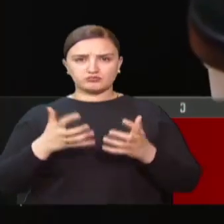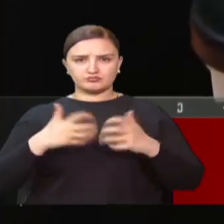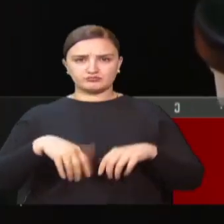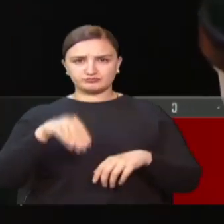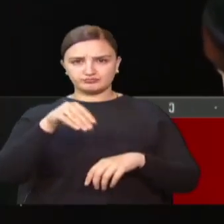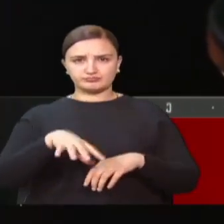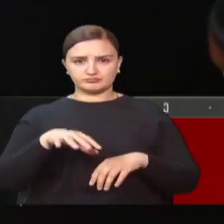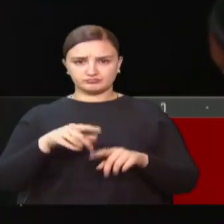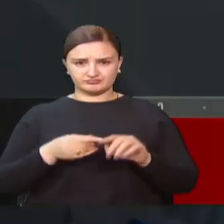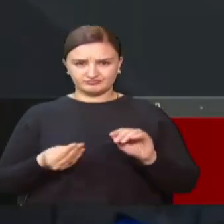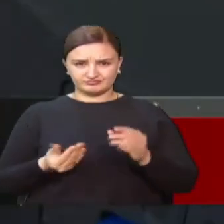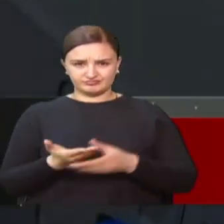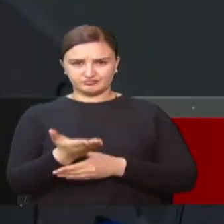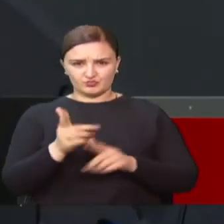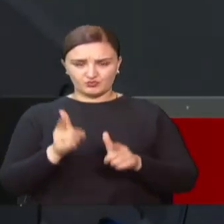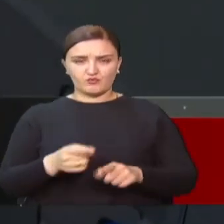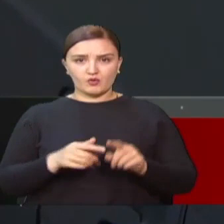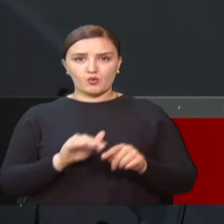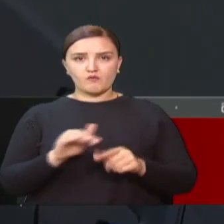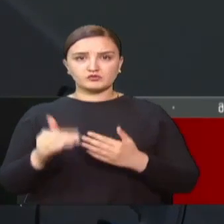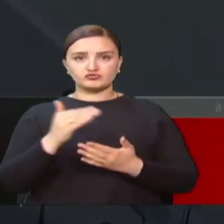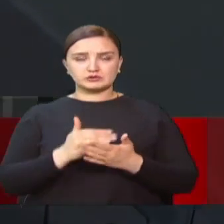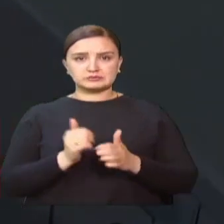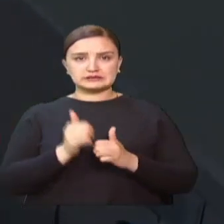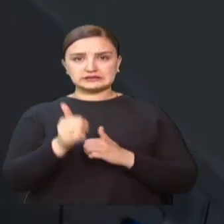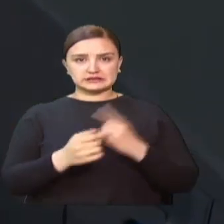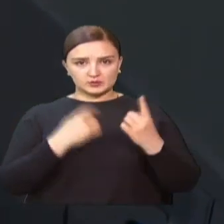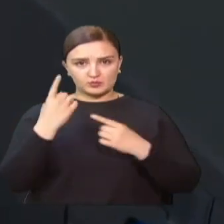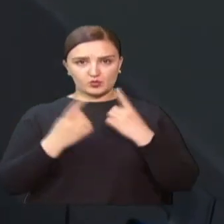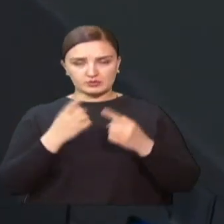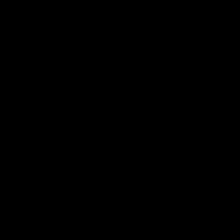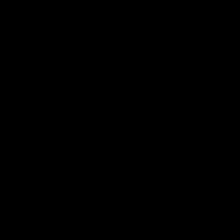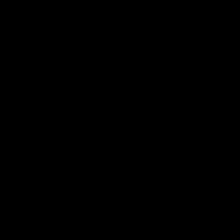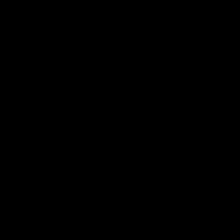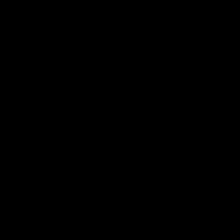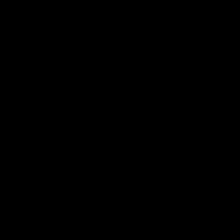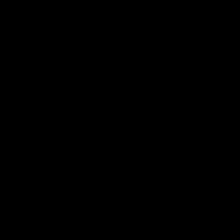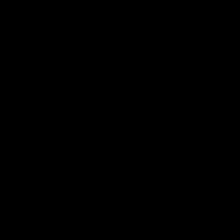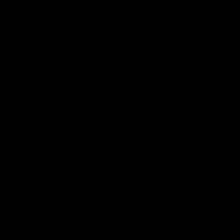ჩატარდა, დიდი ალბათობით ოფიციალური შედეგები წინასწარ მონაცემებს დაემთხვევა.